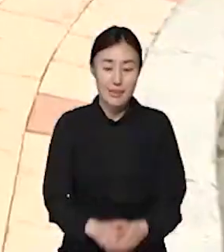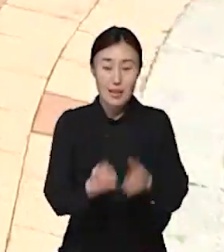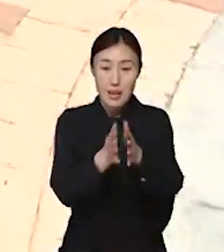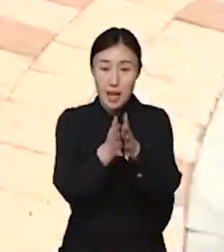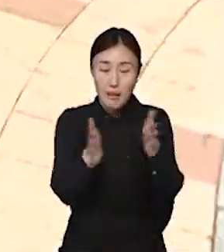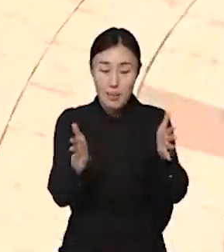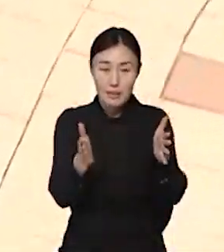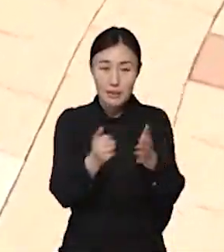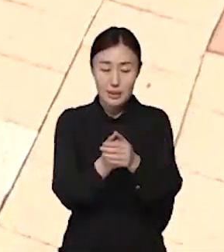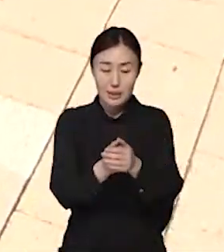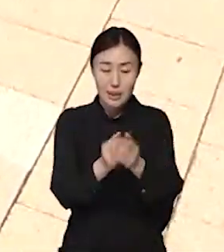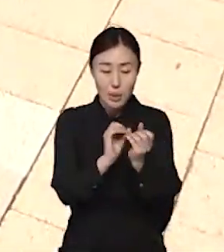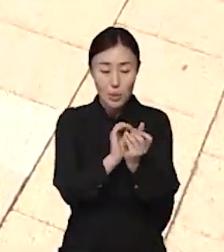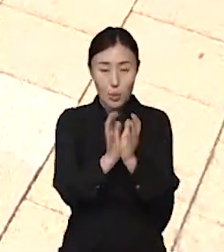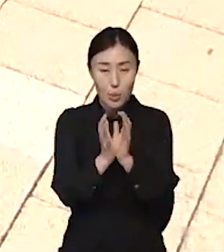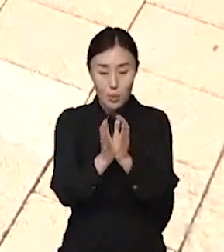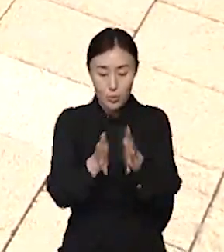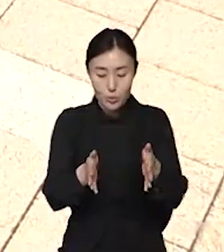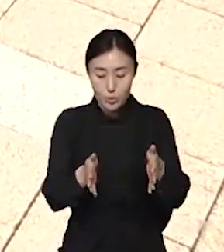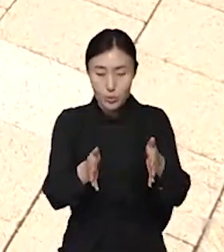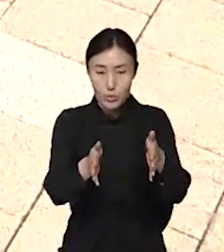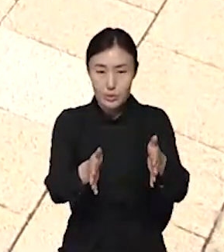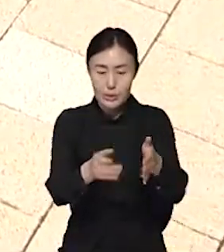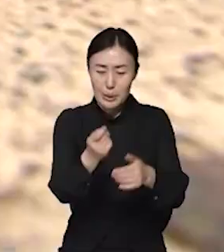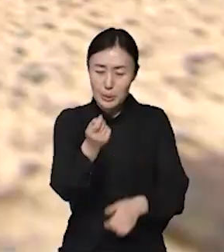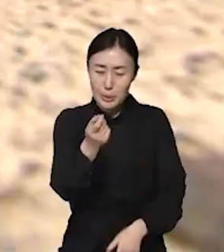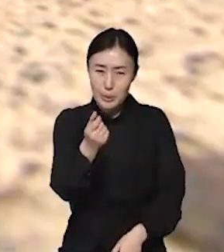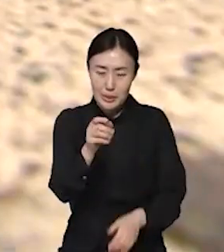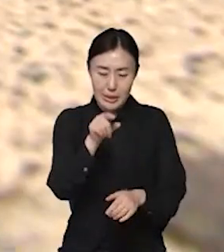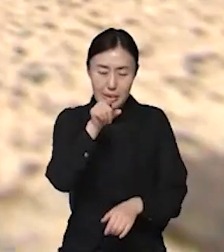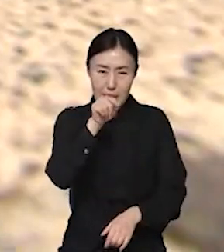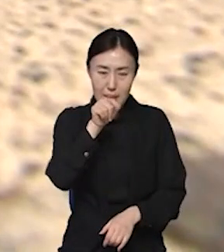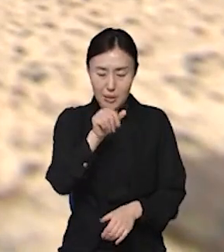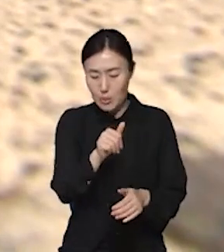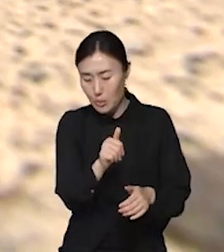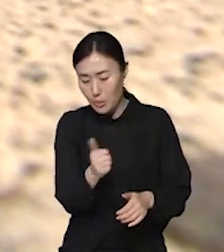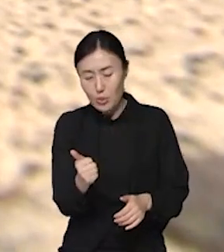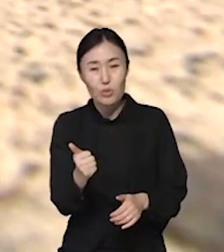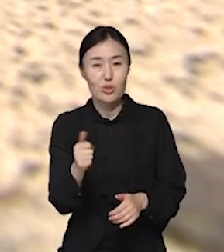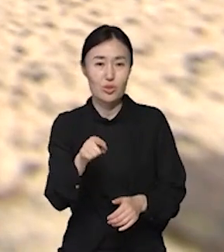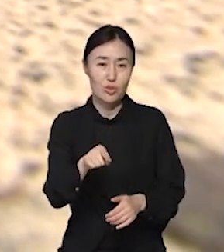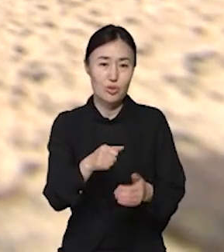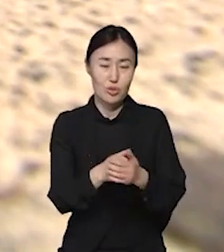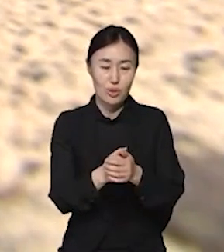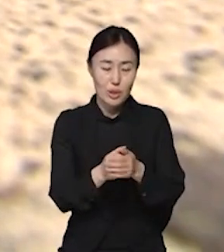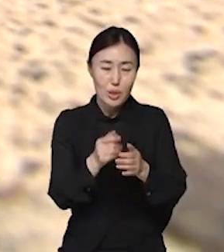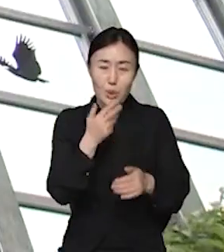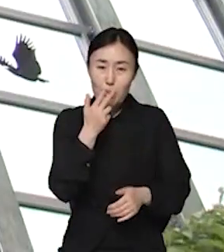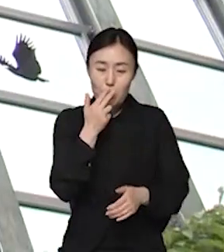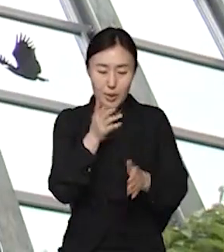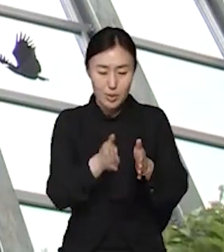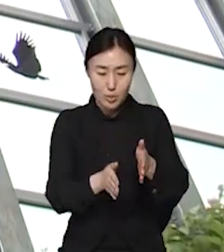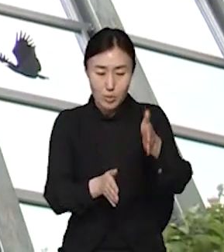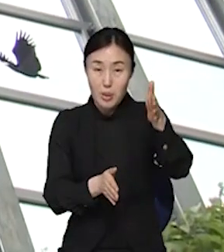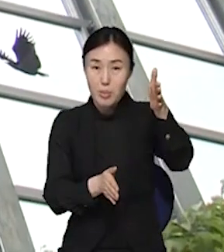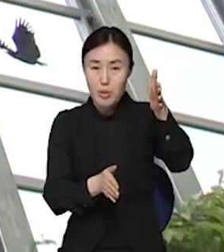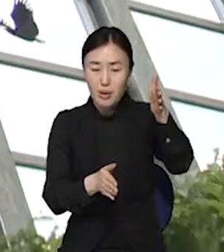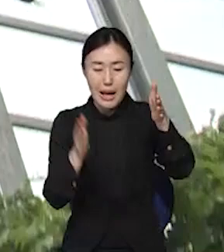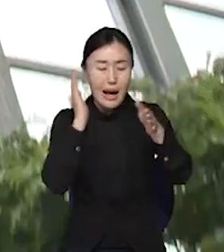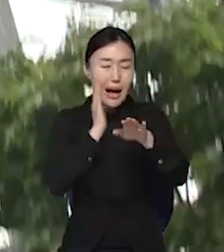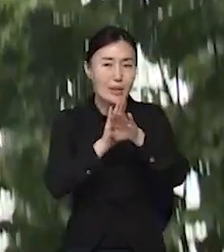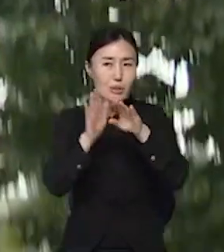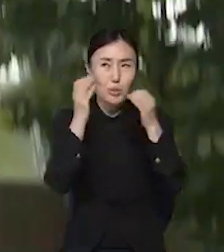아파트 화단 사이에 작은 새 한 마리가 쓰러져 있습니다. 인근에 설치된 투명한 방음벽을